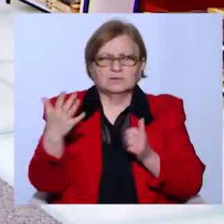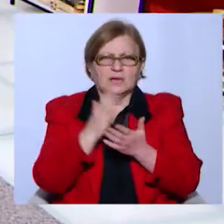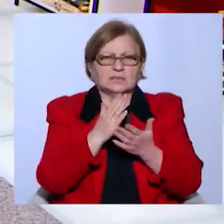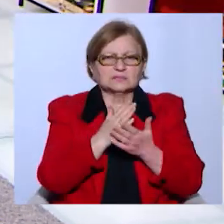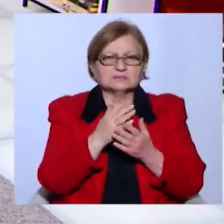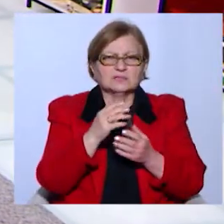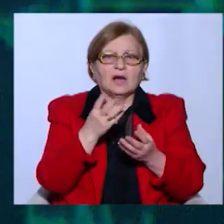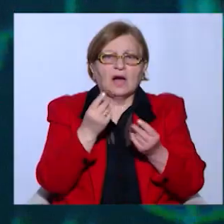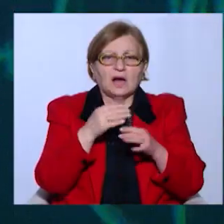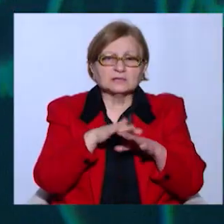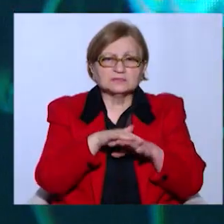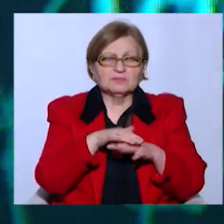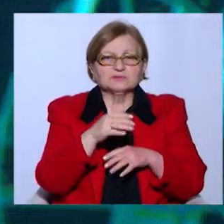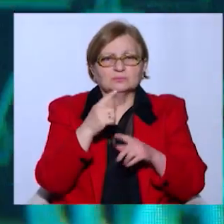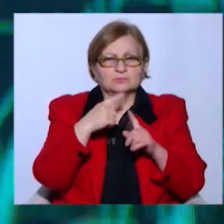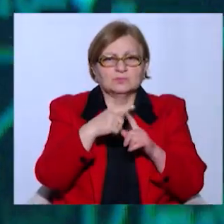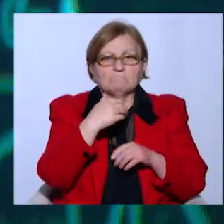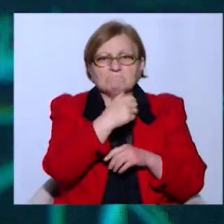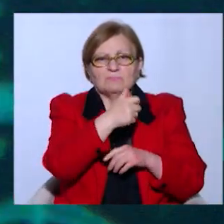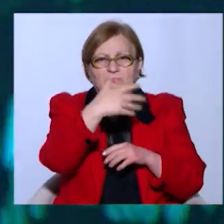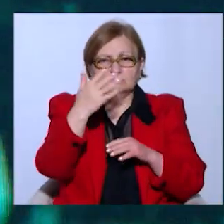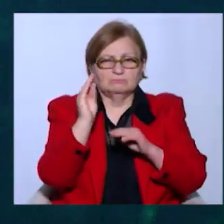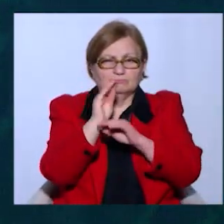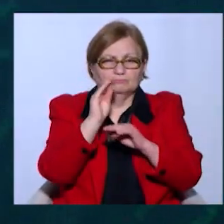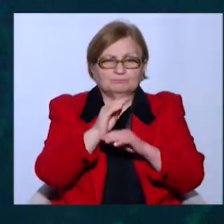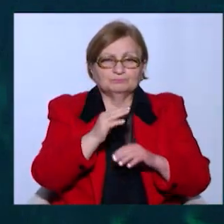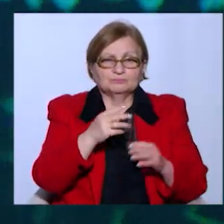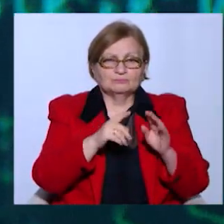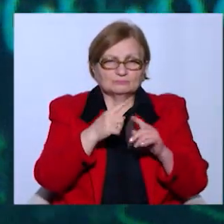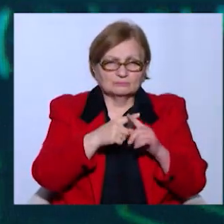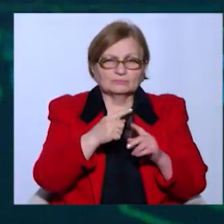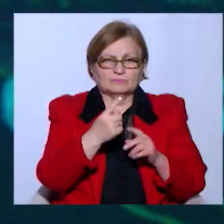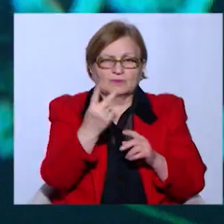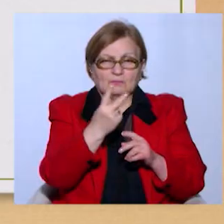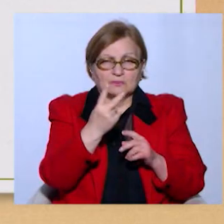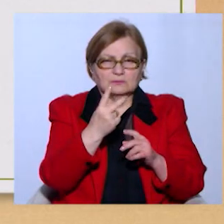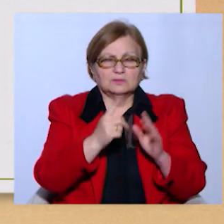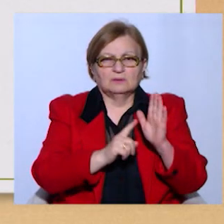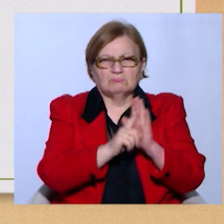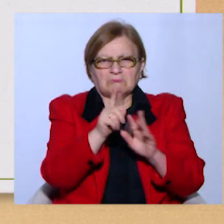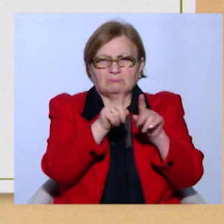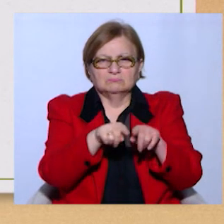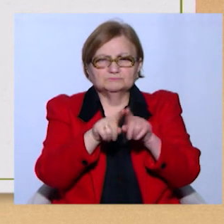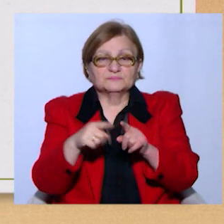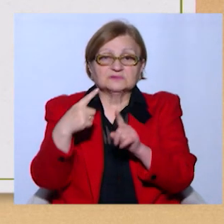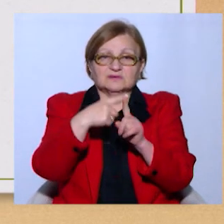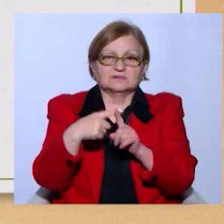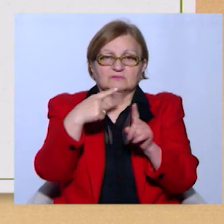პროგრესია. რიცხვით მიმდევრობას, რომლის ყოველი წევრი დაწყებული მეორედან მიიღება წინა წევრისაგან ერთი და იგივე რიცხვის